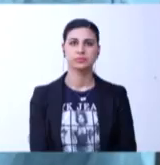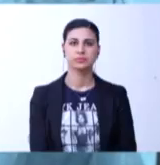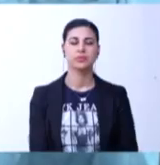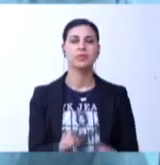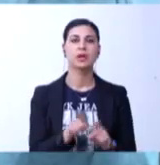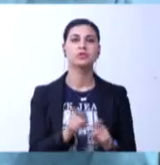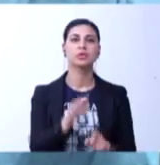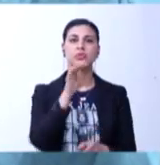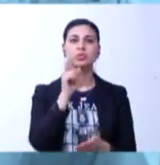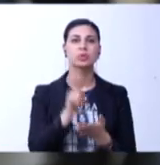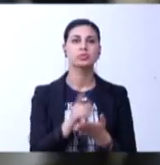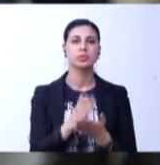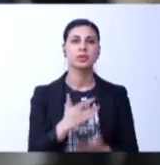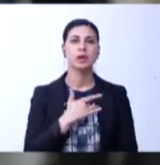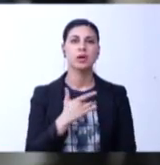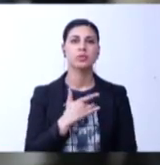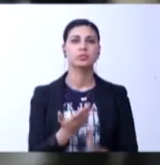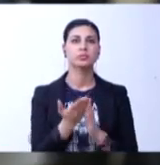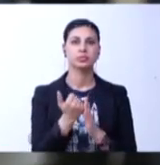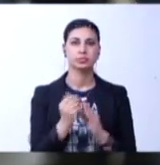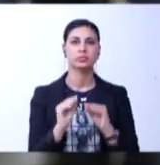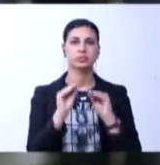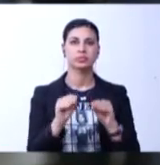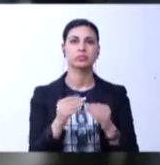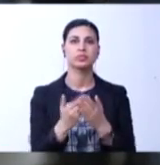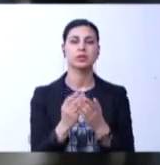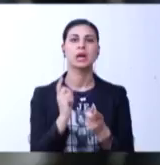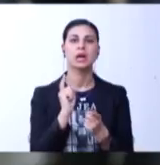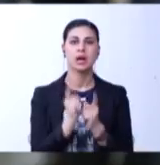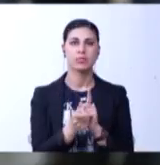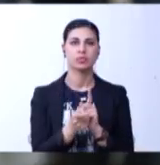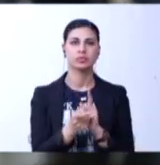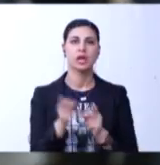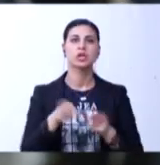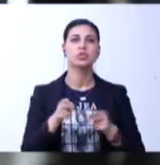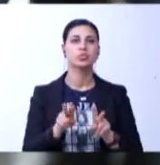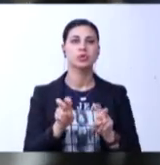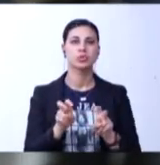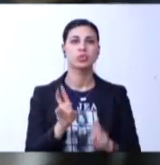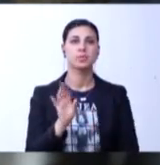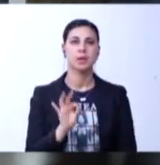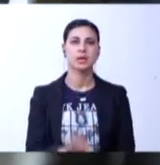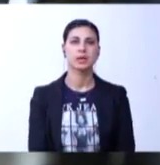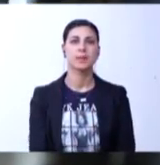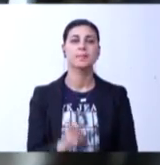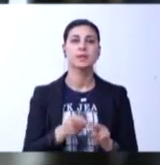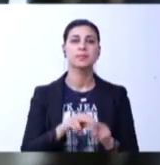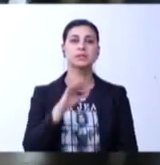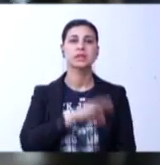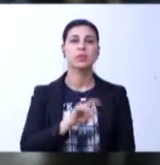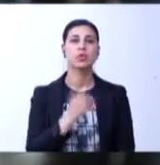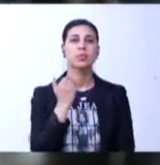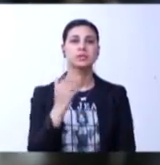ასეთ დროს აუცილებელი აორტის სარქვლის პროტეზირება, ანუ გამოცვლა ქირურგიული მეთოდით, მაგრამ იმის გამო, რომ